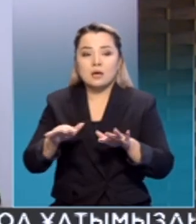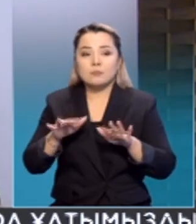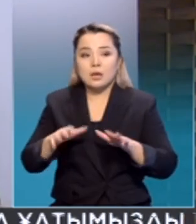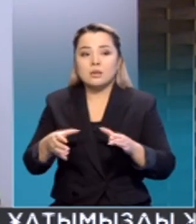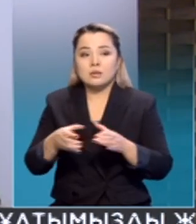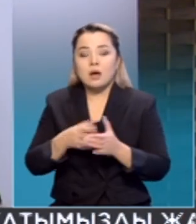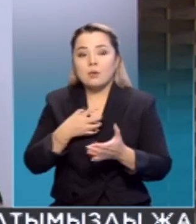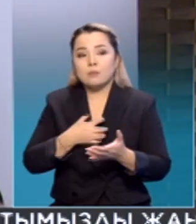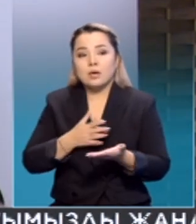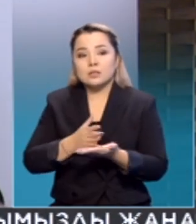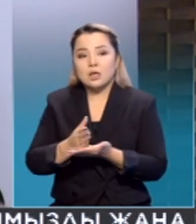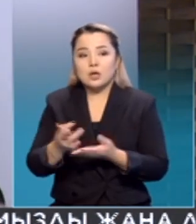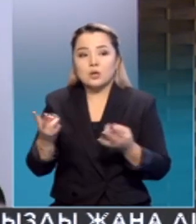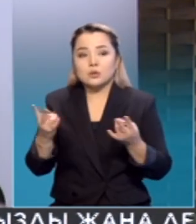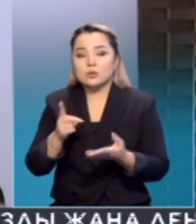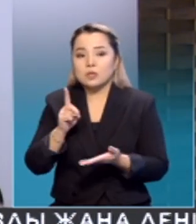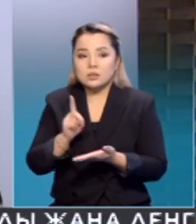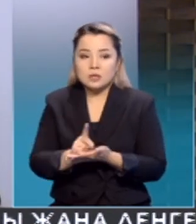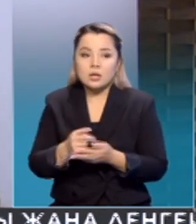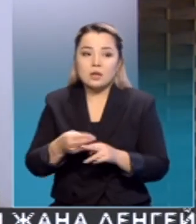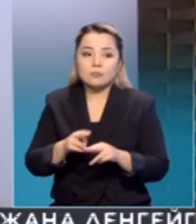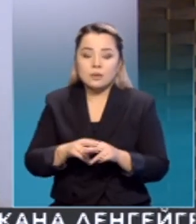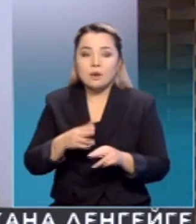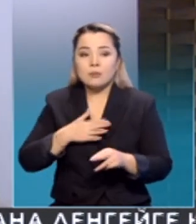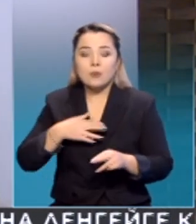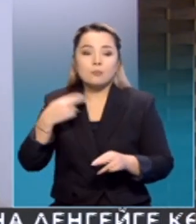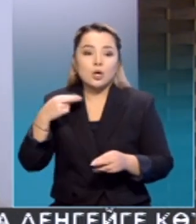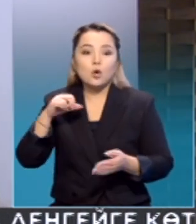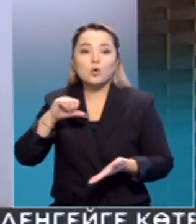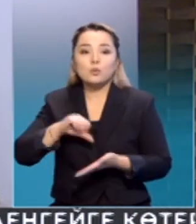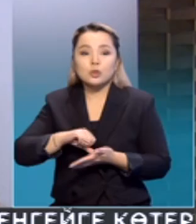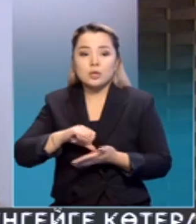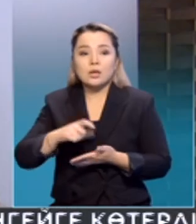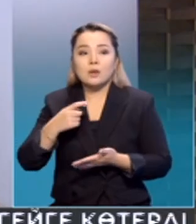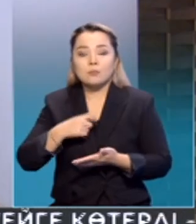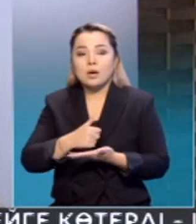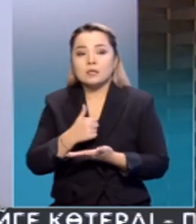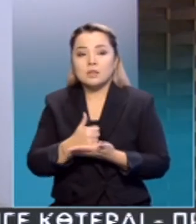негізгі бағытымыз болуы тиіс. Бұл менің президент үміткері ретіндегі басты миссиям.